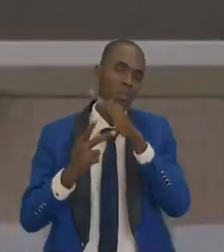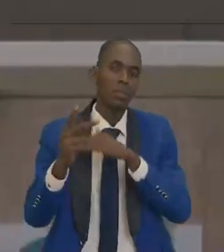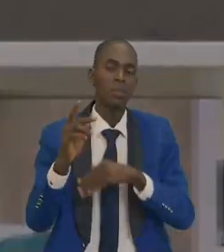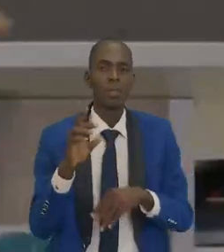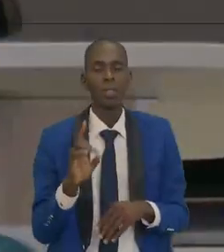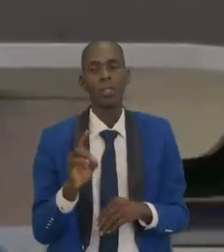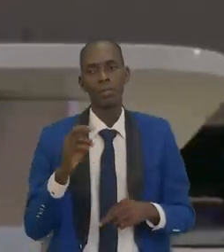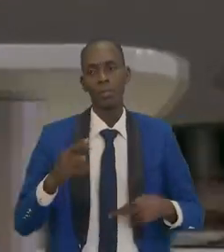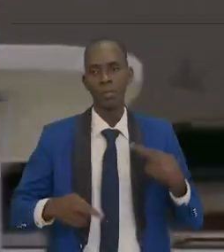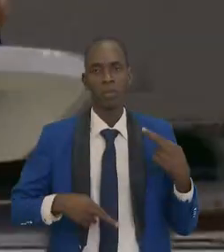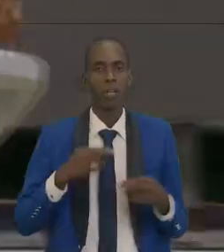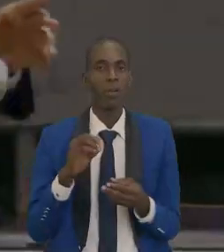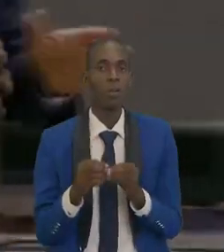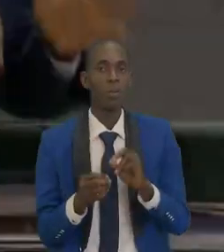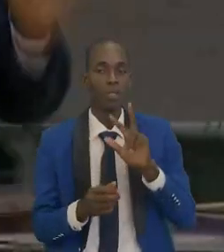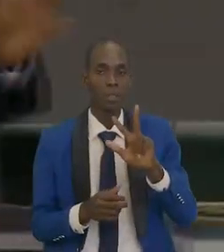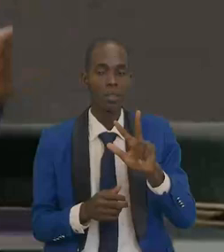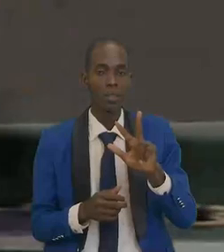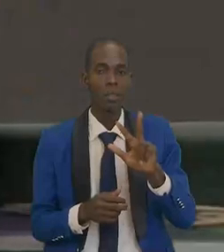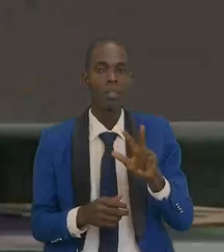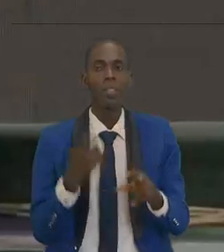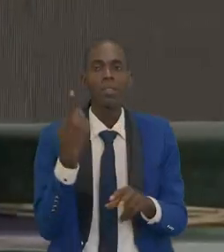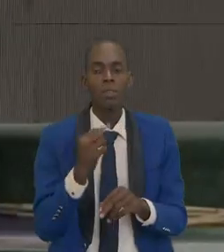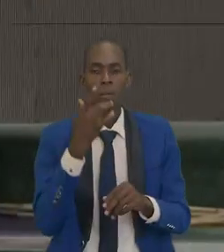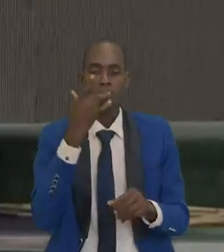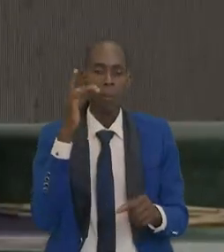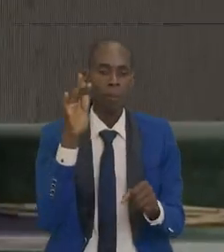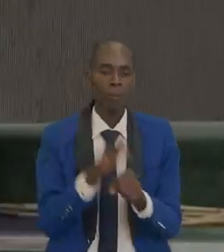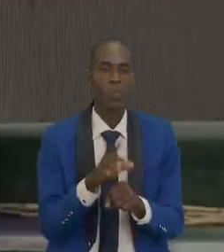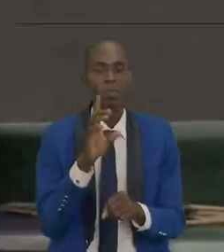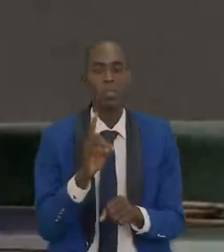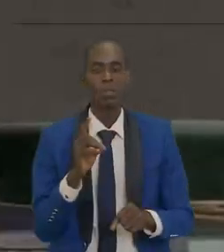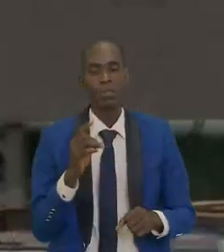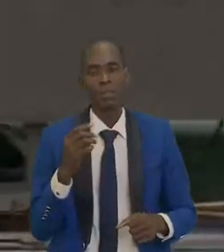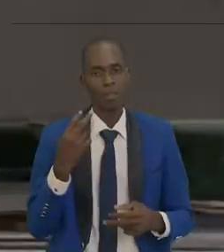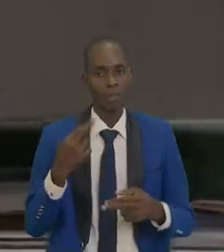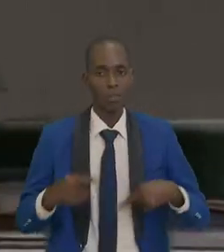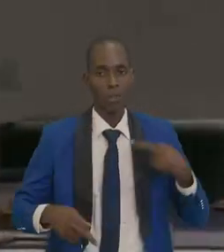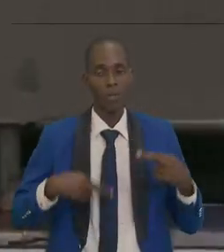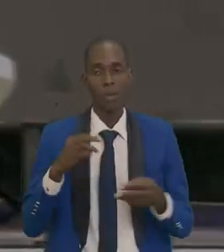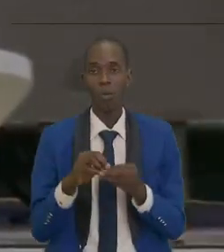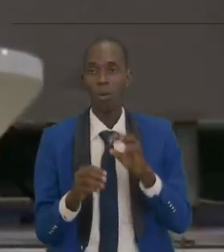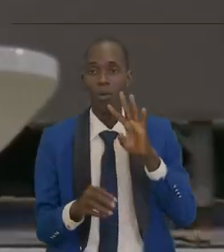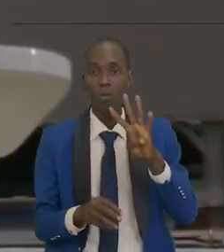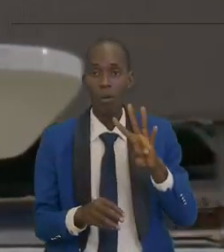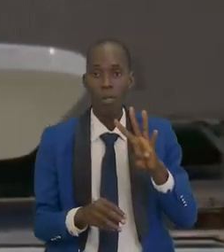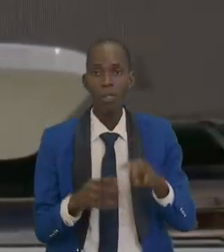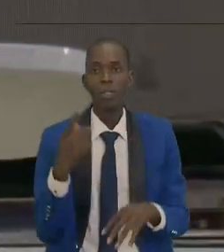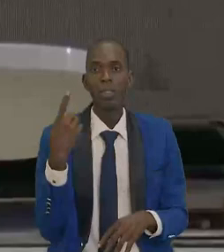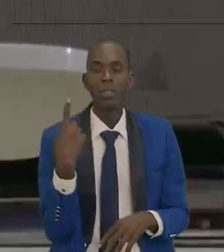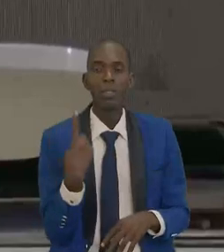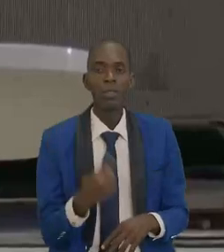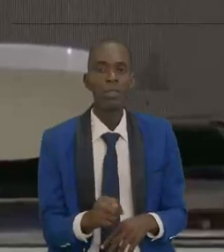prophétisé. Troisièmement, le réveil promis. Et quatrièmement,